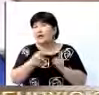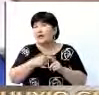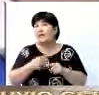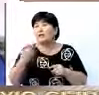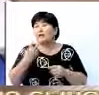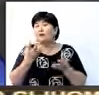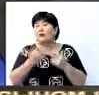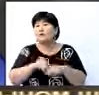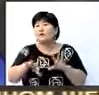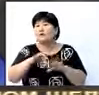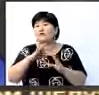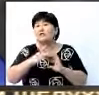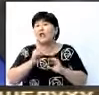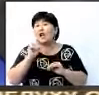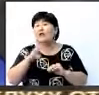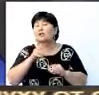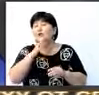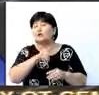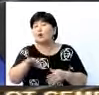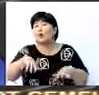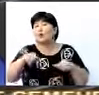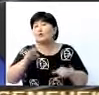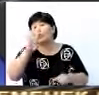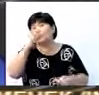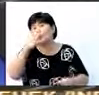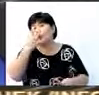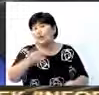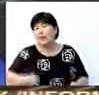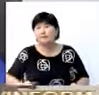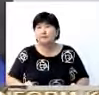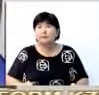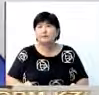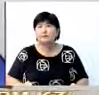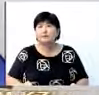второе по счёту выбрать сельских акимов срока их полномочий четыре года